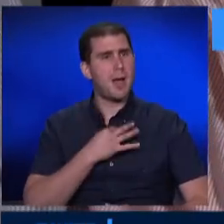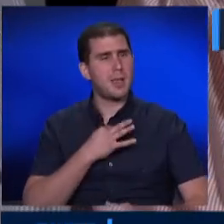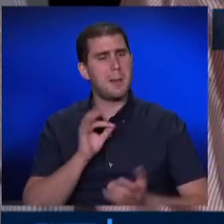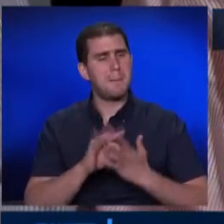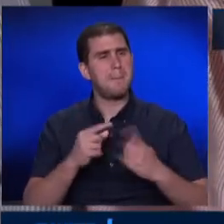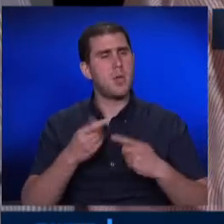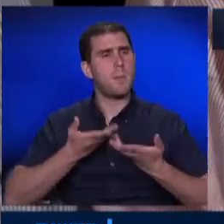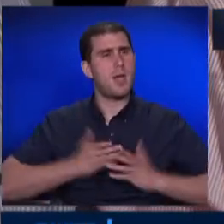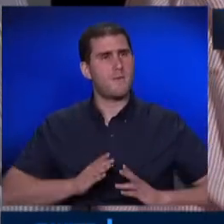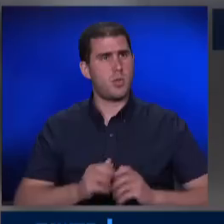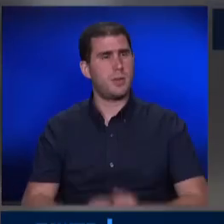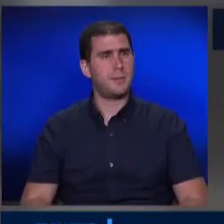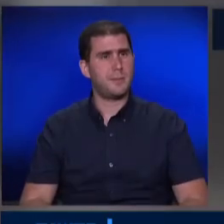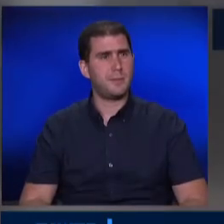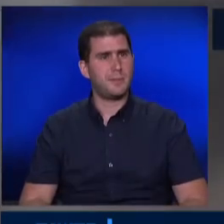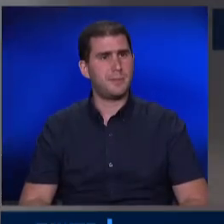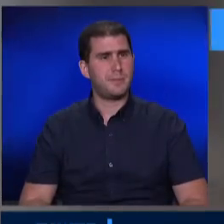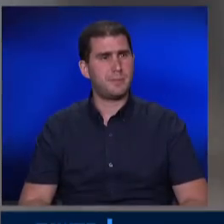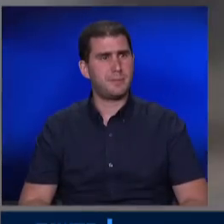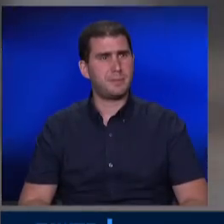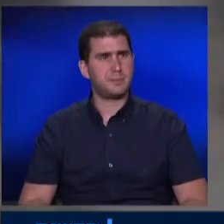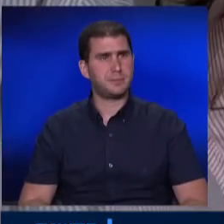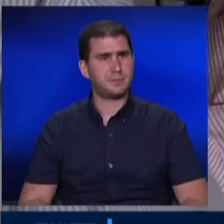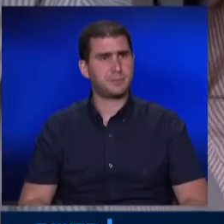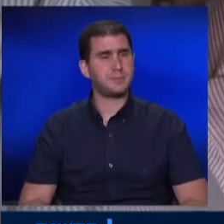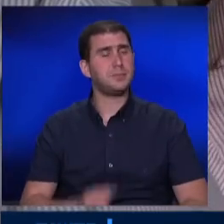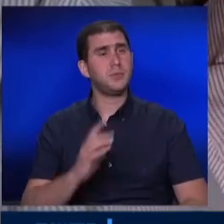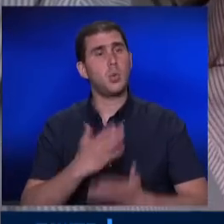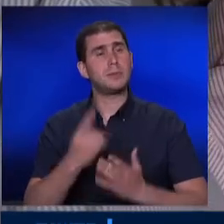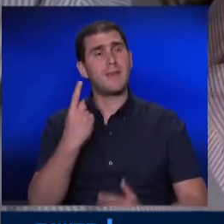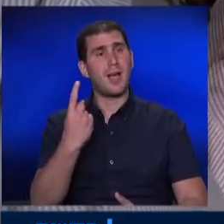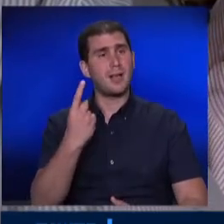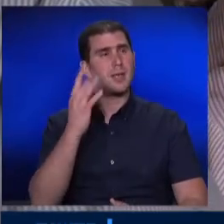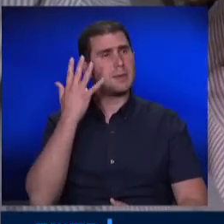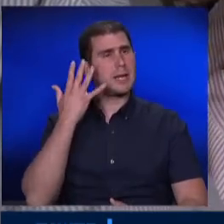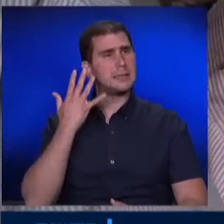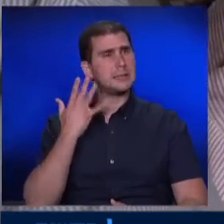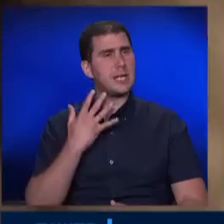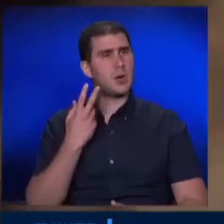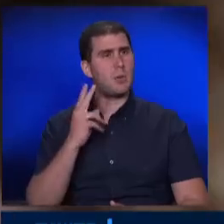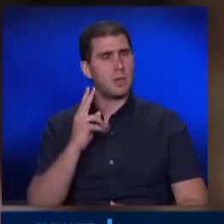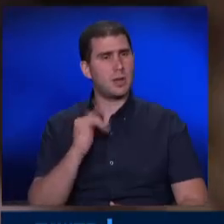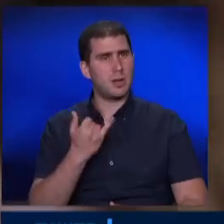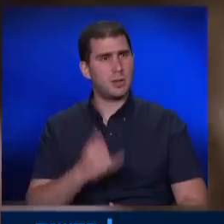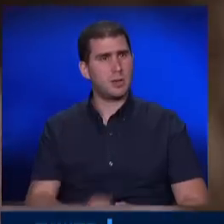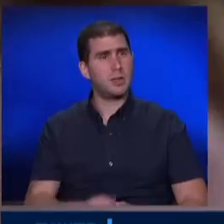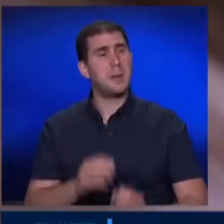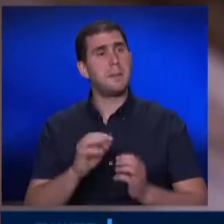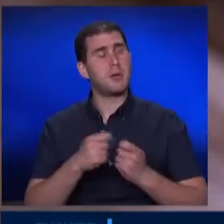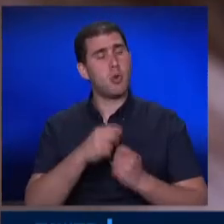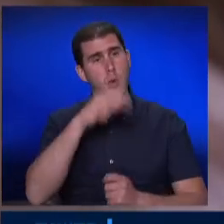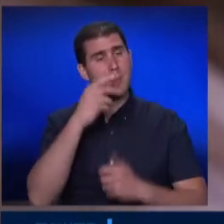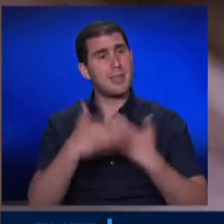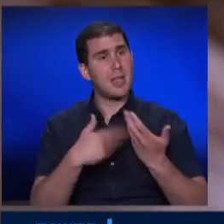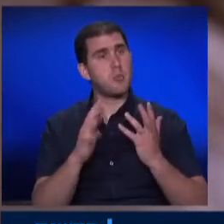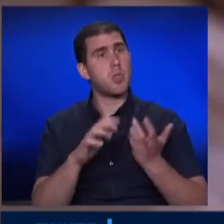child than there was the day she was born. Other than one, she's growing her hair very long. מבחינת ההורים, התהליך